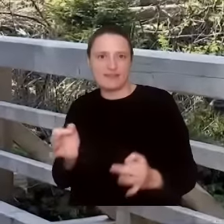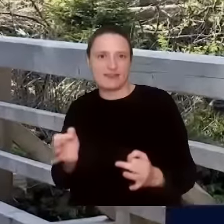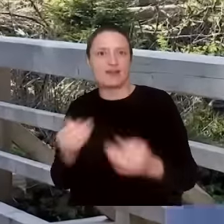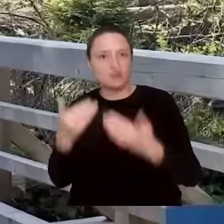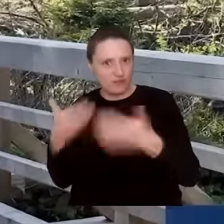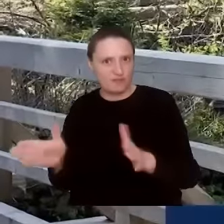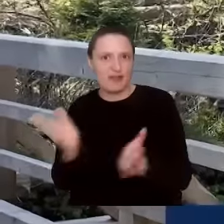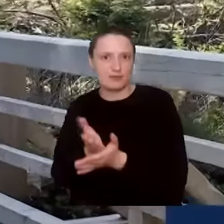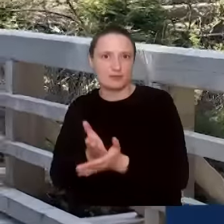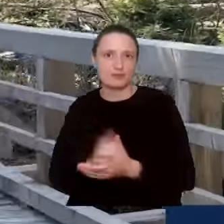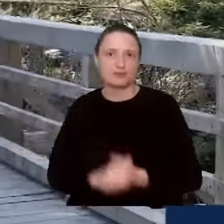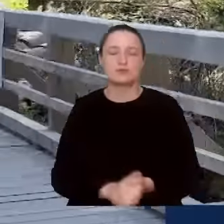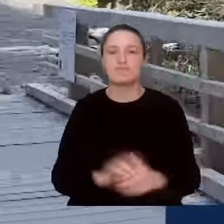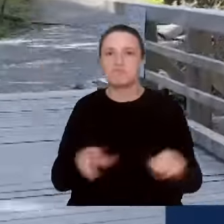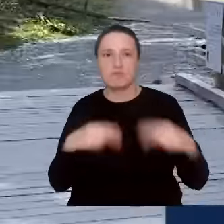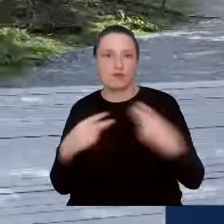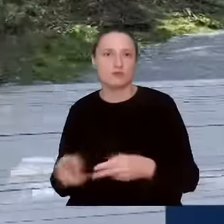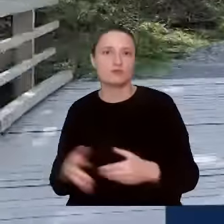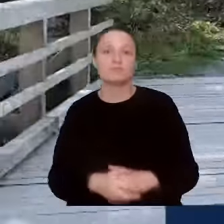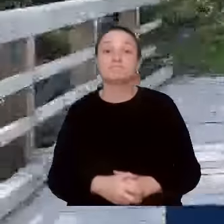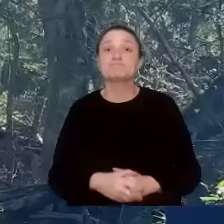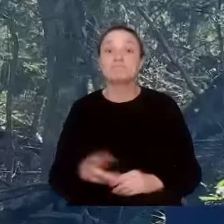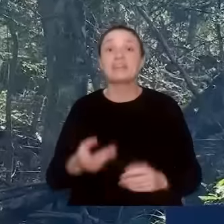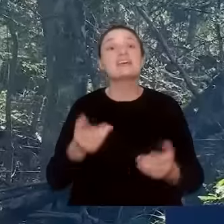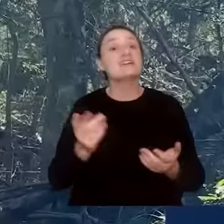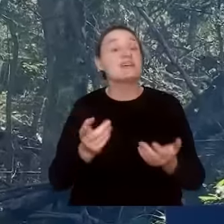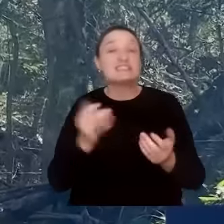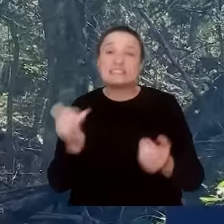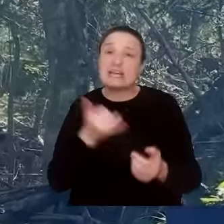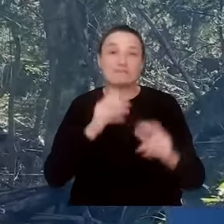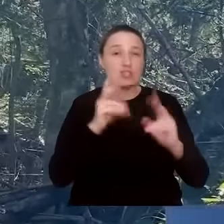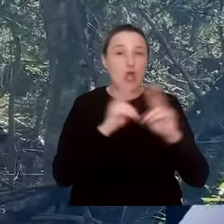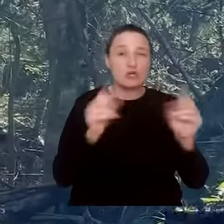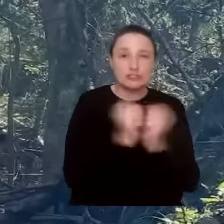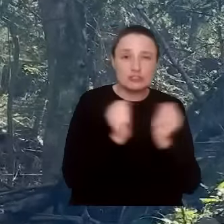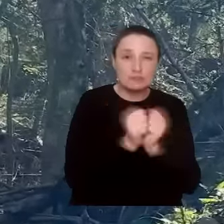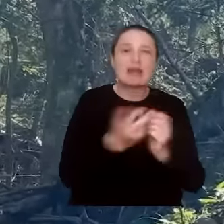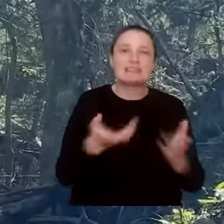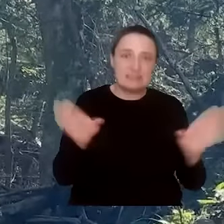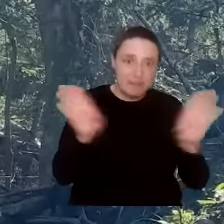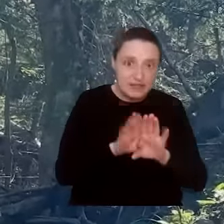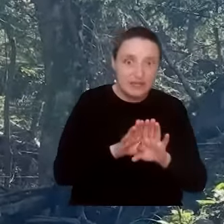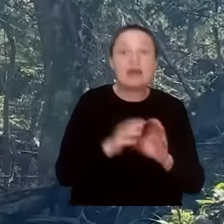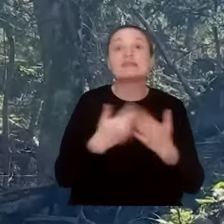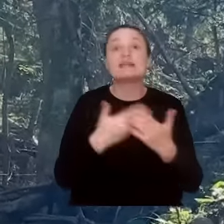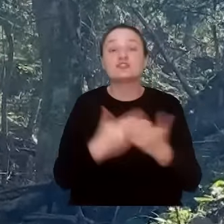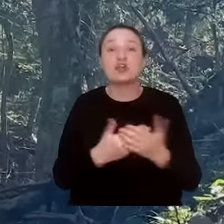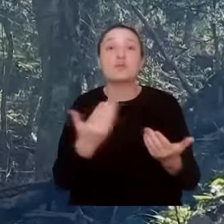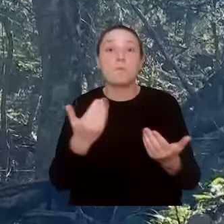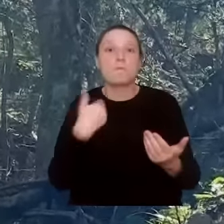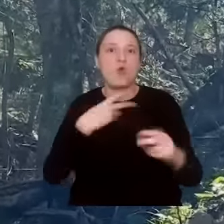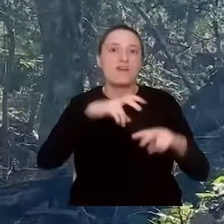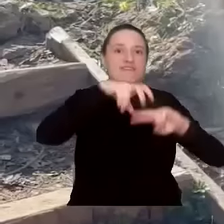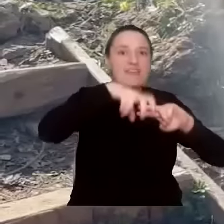Jaskinia mroźna w Tatrzańskim Parku Narodowym. Zamykana jest każdego roku na sezon zimowy, aby chronić zimujące w niej nietoperze. Teraz już jest dostępna